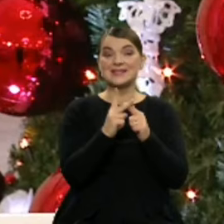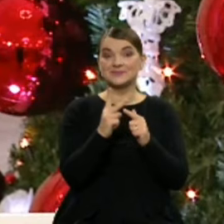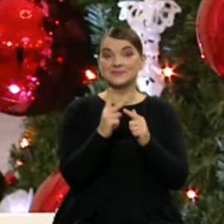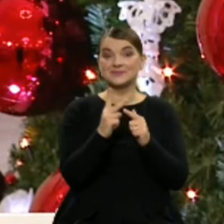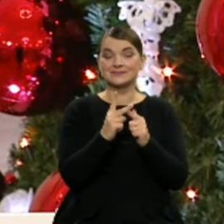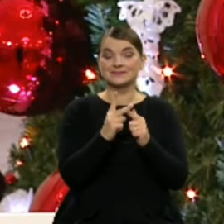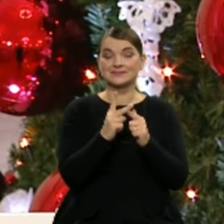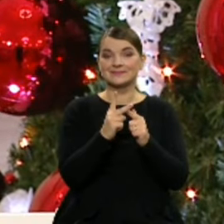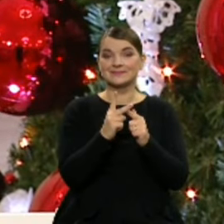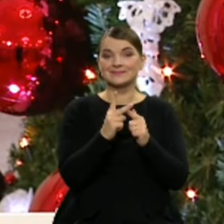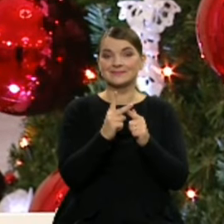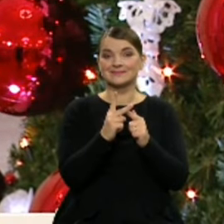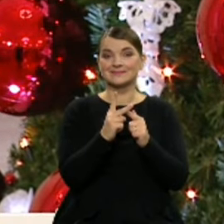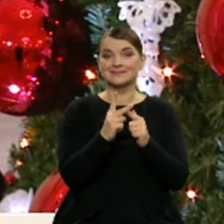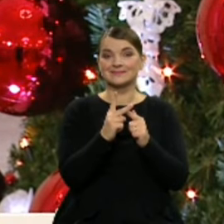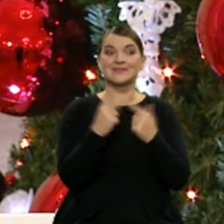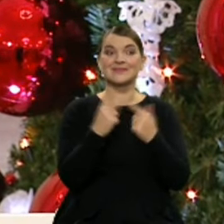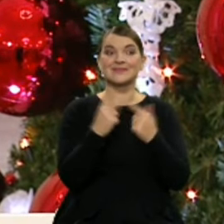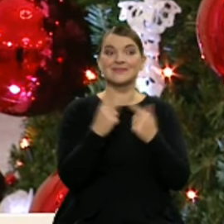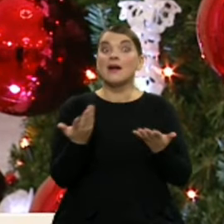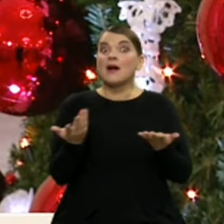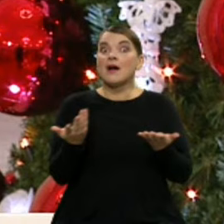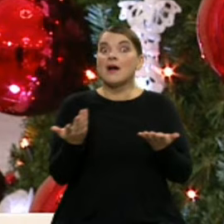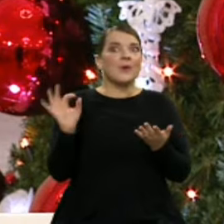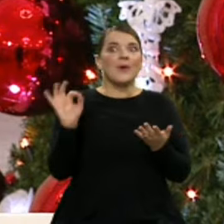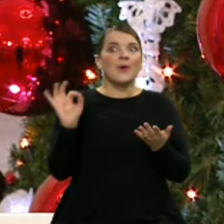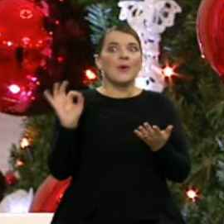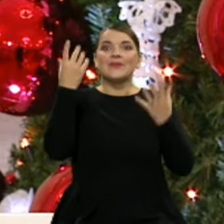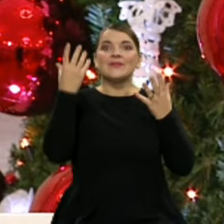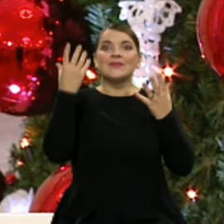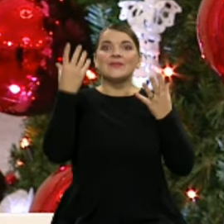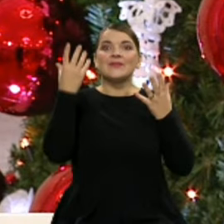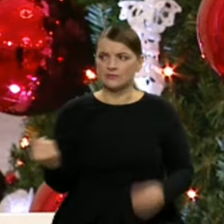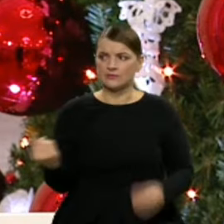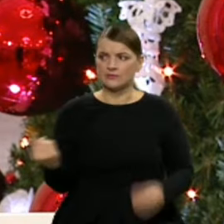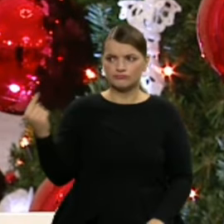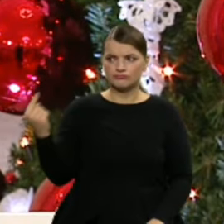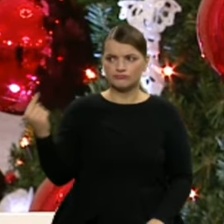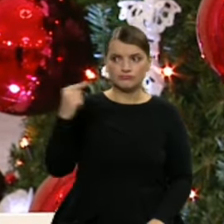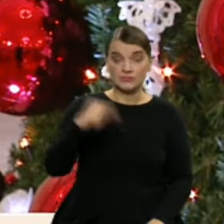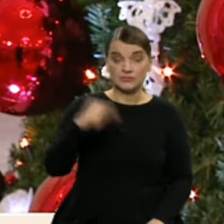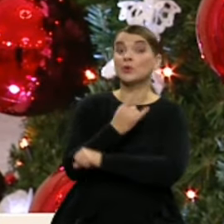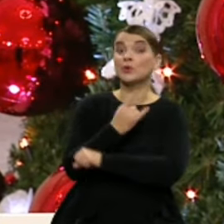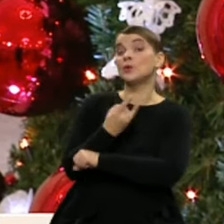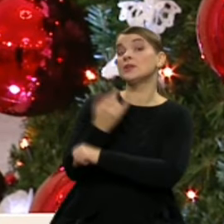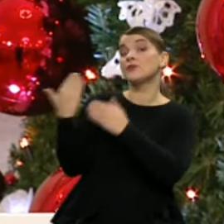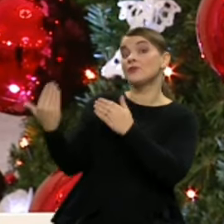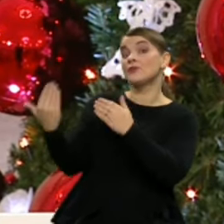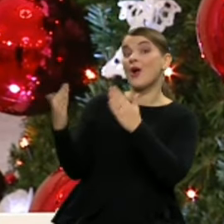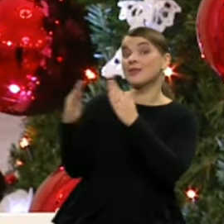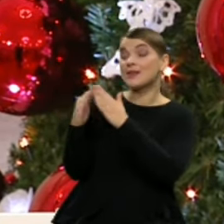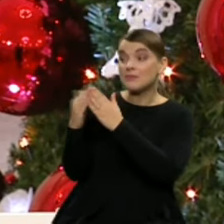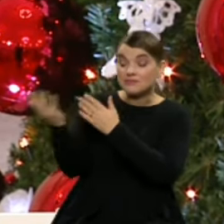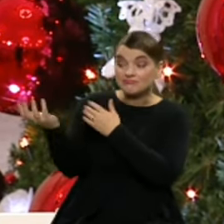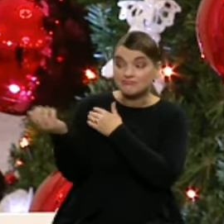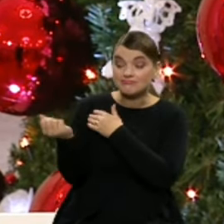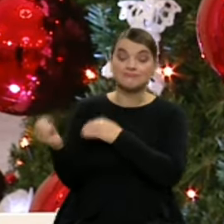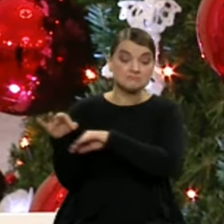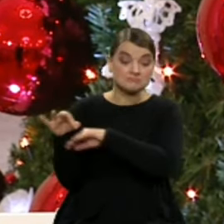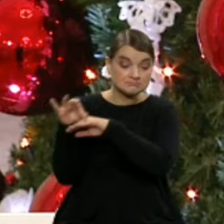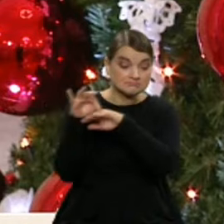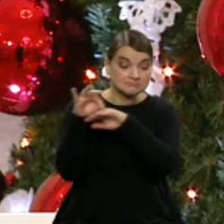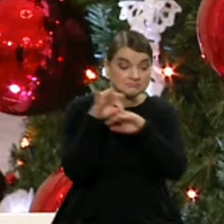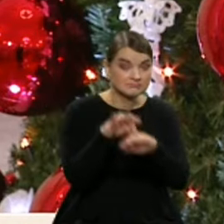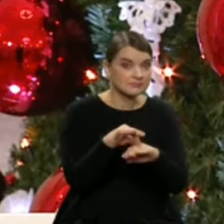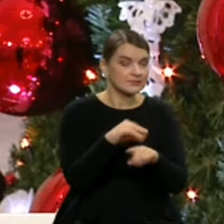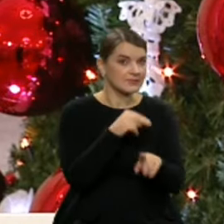Ir mes atsivežėm ją ir pirmą dieną jinai toks buvo atsargus, iš kūdikių namų atsivežėm ir jinai buvo toks atsargus